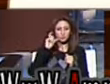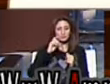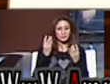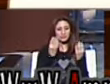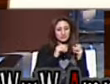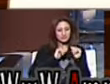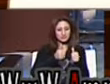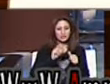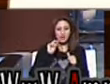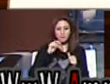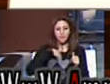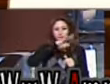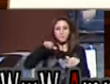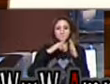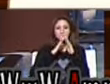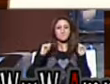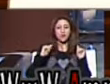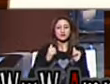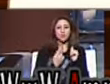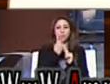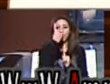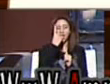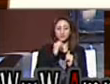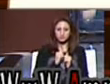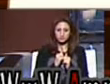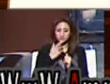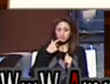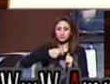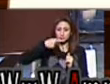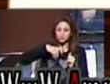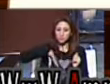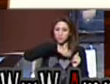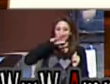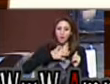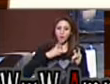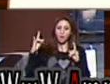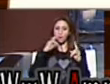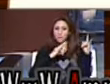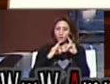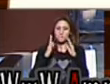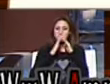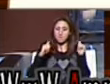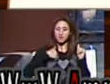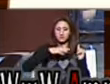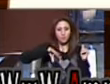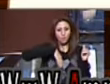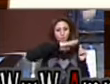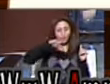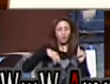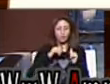المصريين. ربنا يديم المحبة والسلام على كل المصريين، وحتى تكون مصر دائما